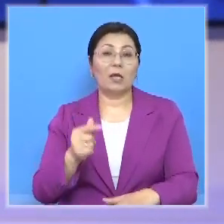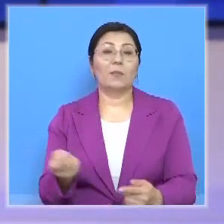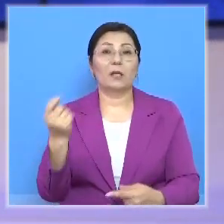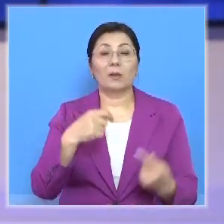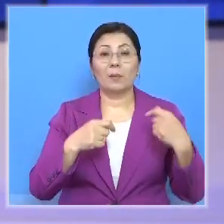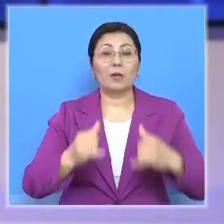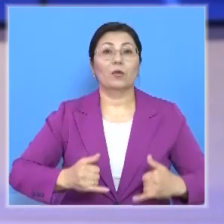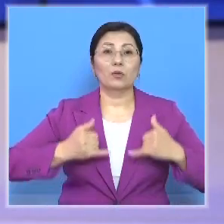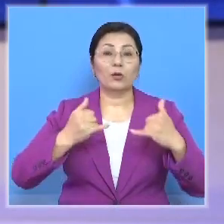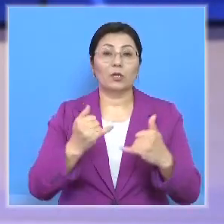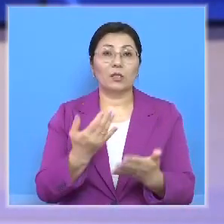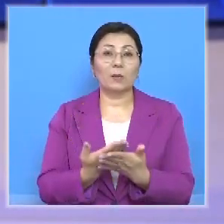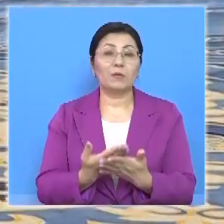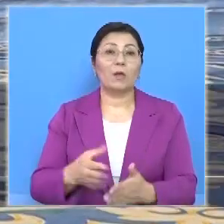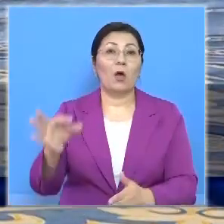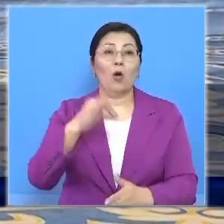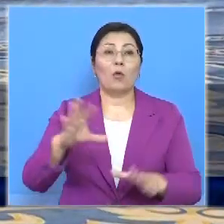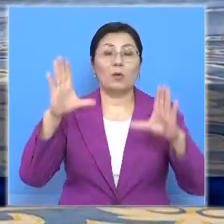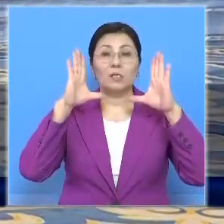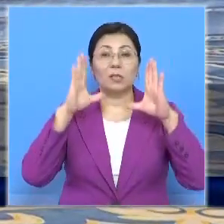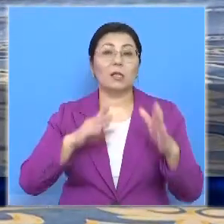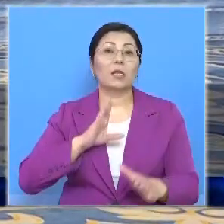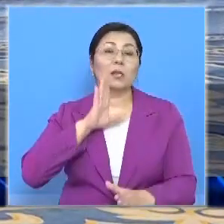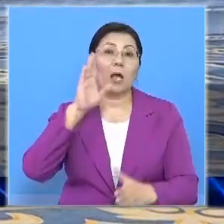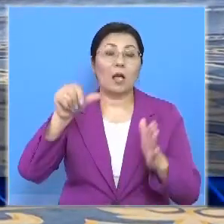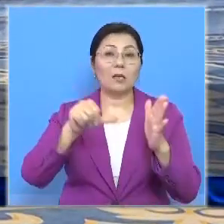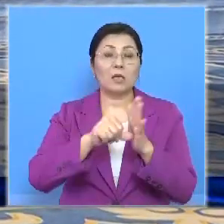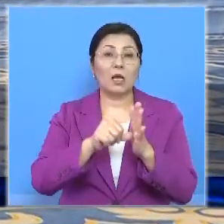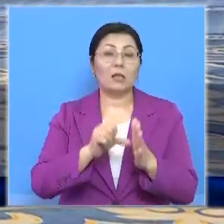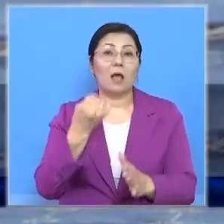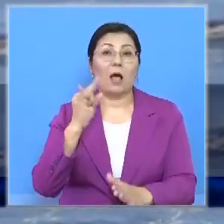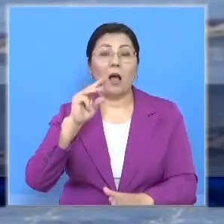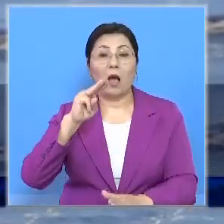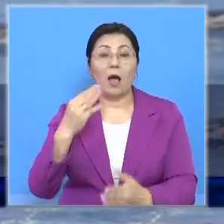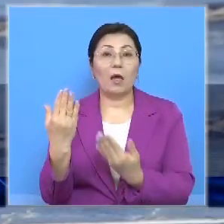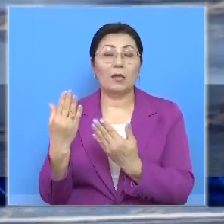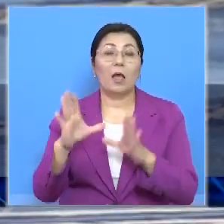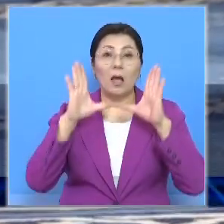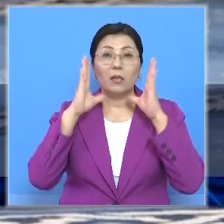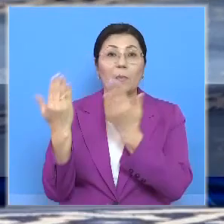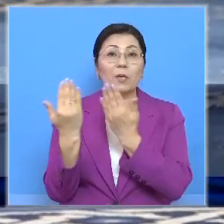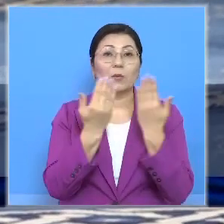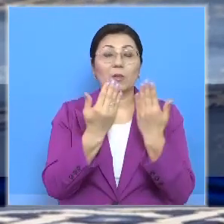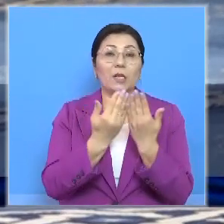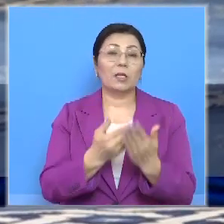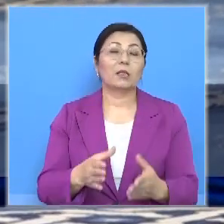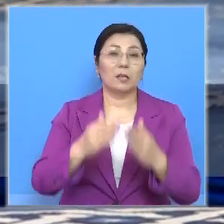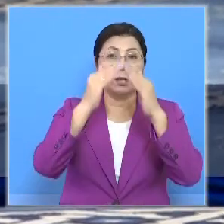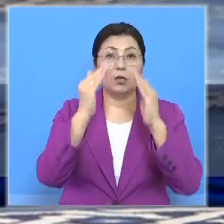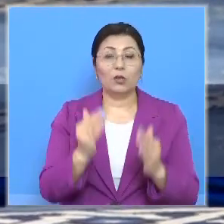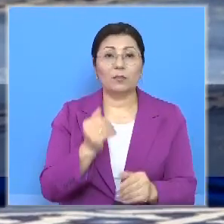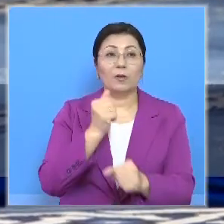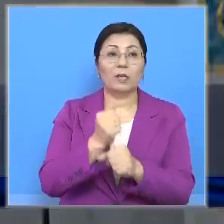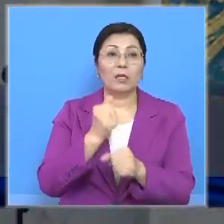мерекесін құттықтайды. Облыстағы мешіттерде таңғы сағат 6-да айт намазы оқылады. Қалалық орталық мешітте де ертемен киіз үй тігіліп,